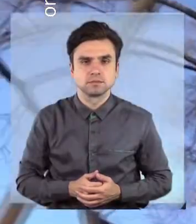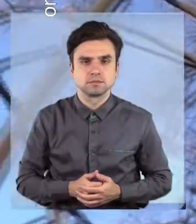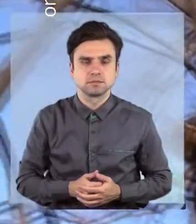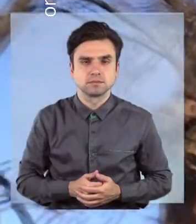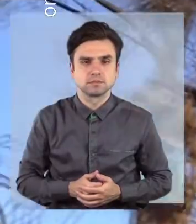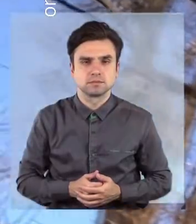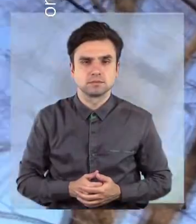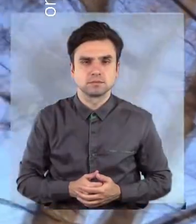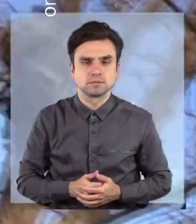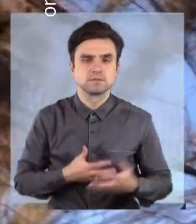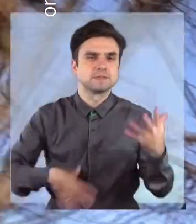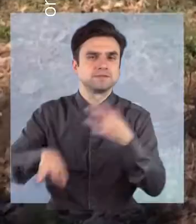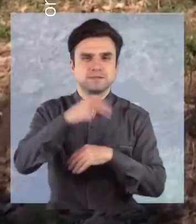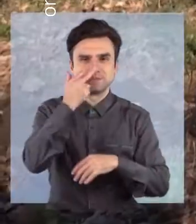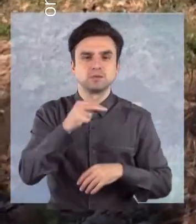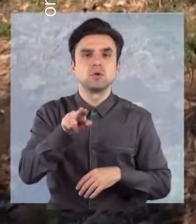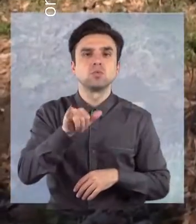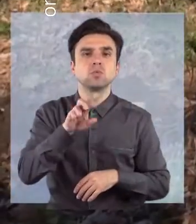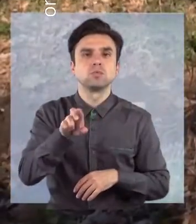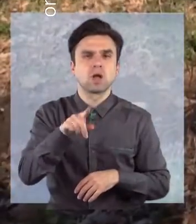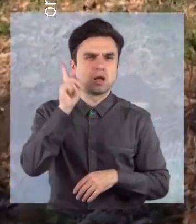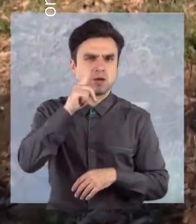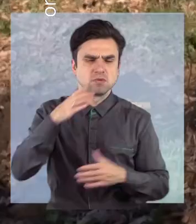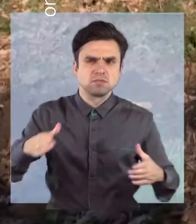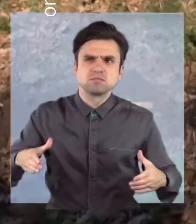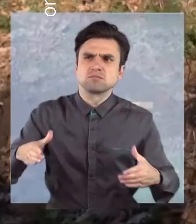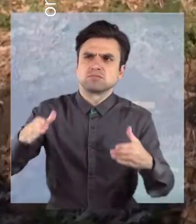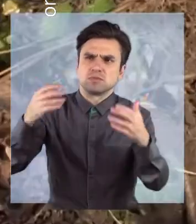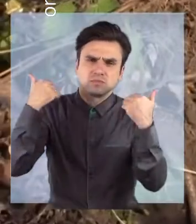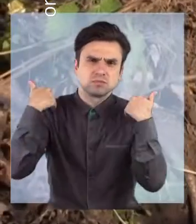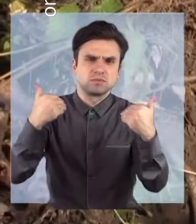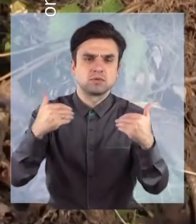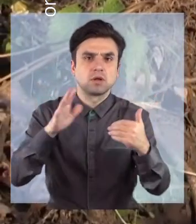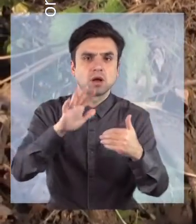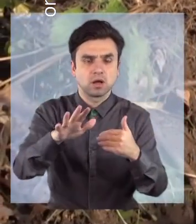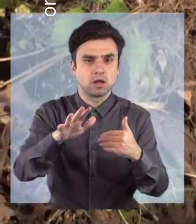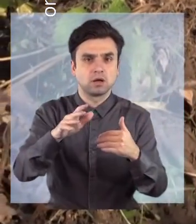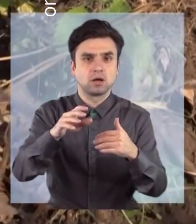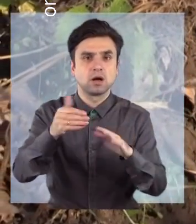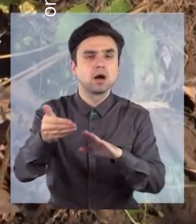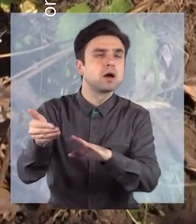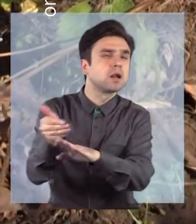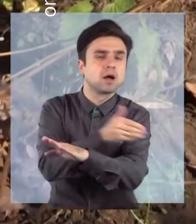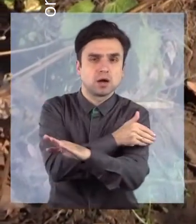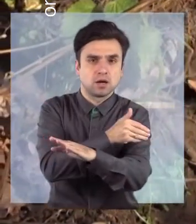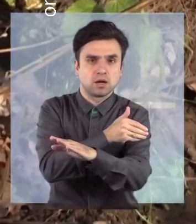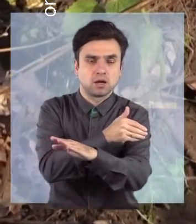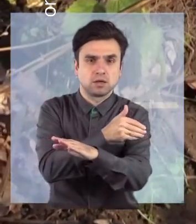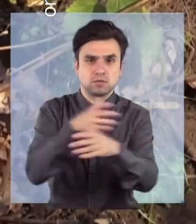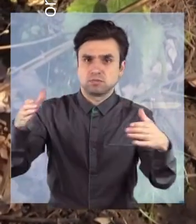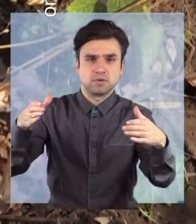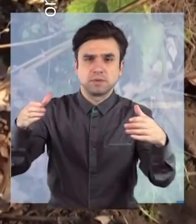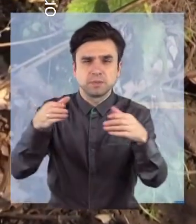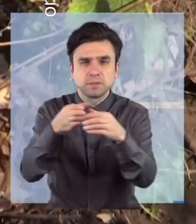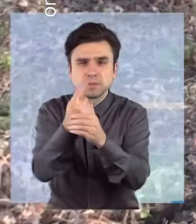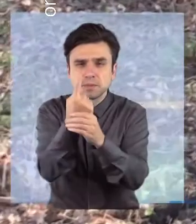Усі звикли бачити дуб величезним та могутнім, але мало хто знає, який непростий шлях потрібно пройти жолудеві, перш ніж стати